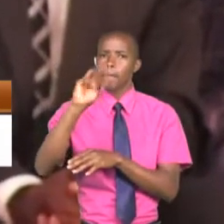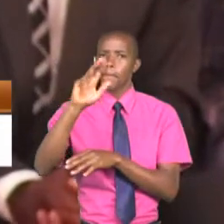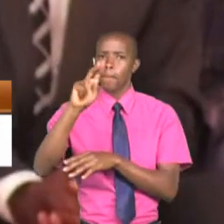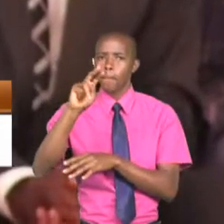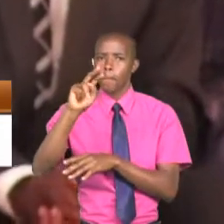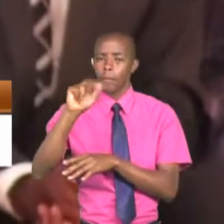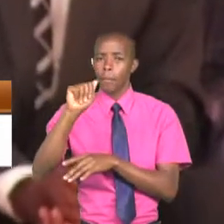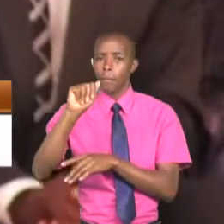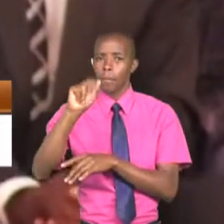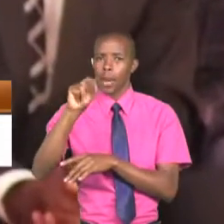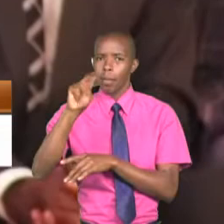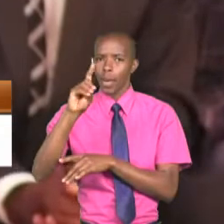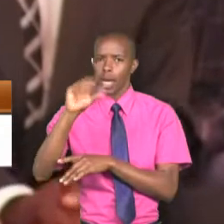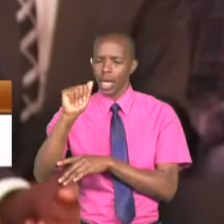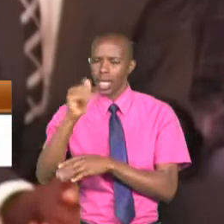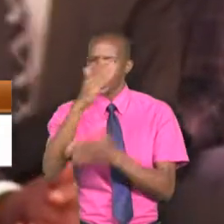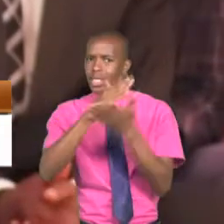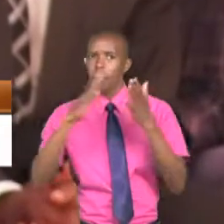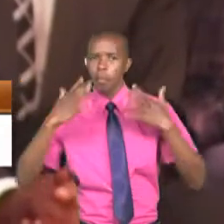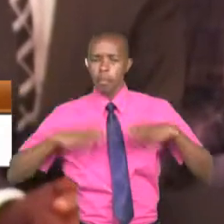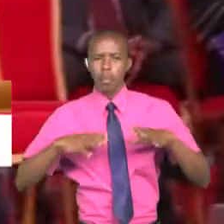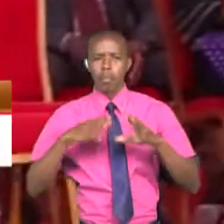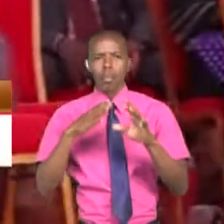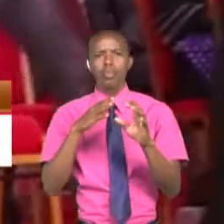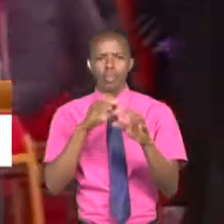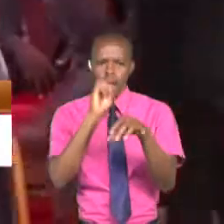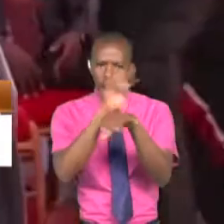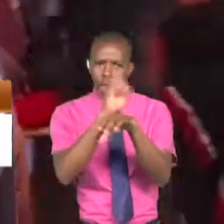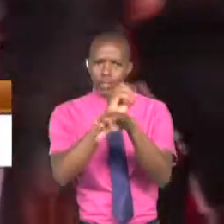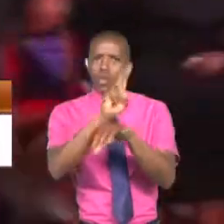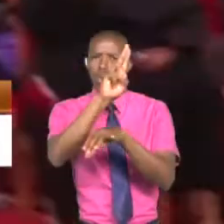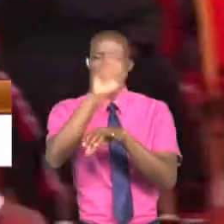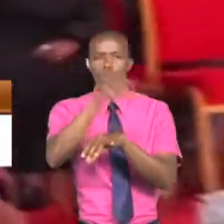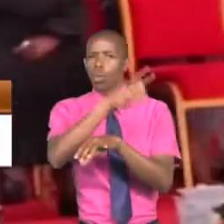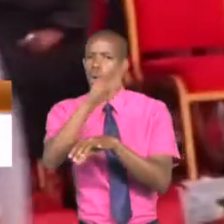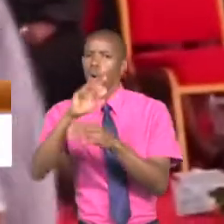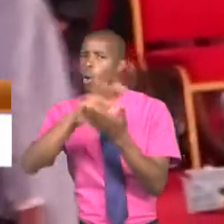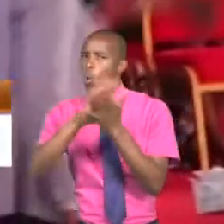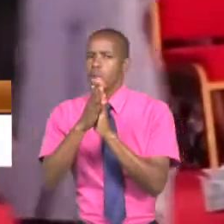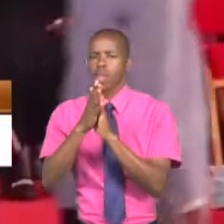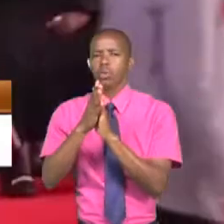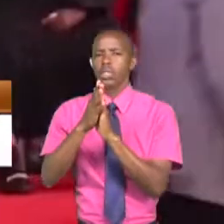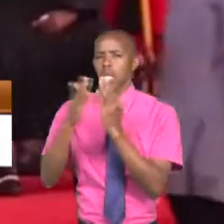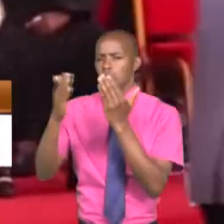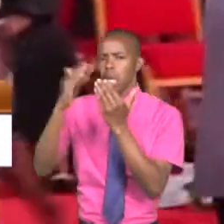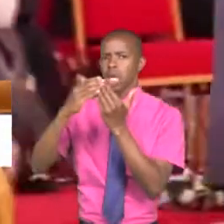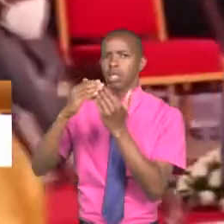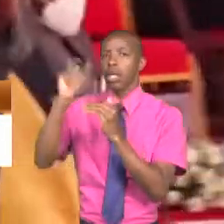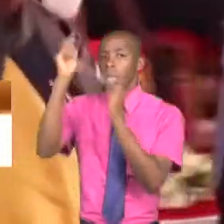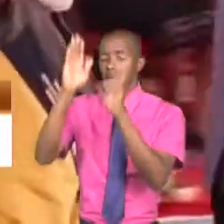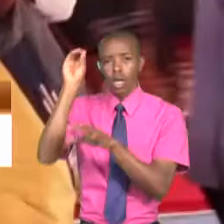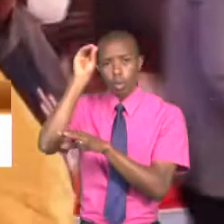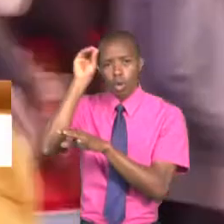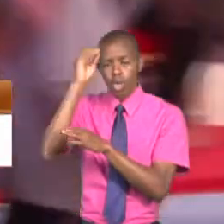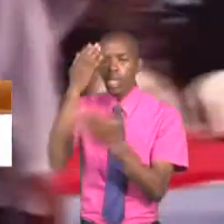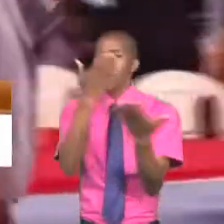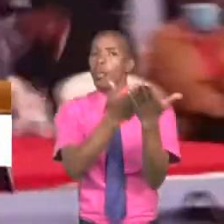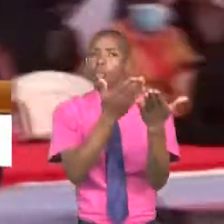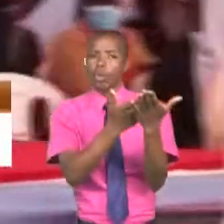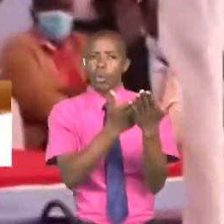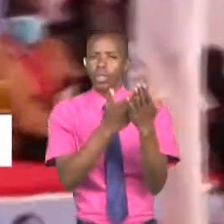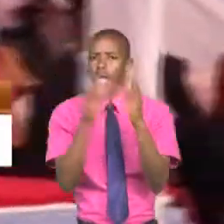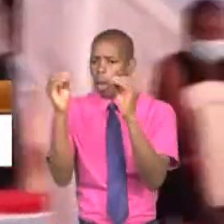kuwa ni baadhi tu ya watu wanaomshauri rais visivyo bila kujali maoni ya Wakenya, ambapo anapendekeza